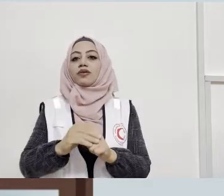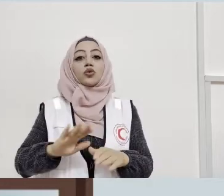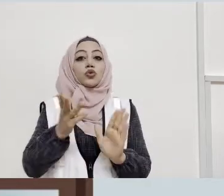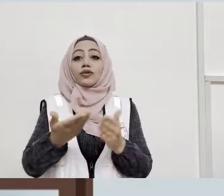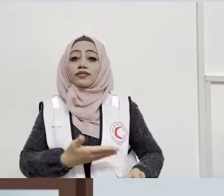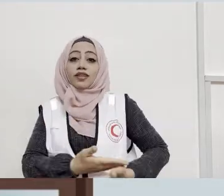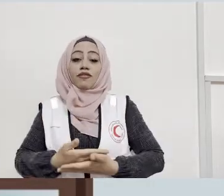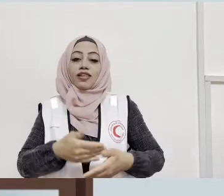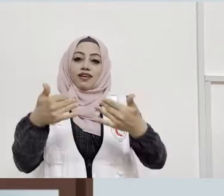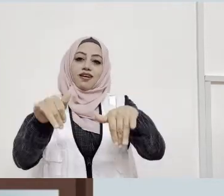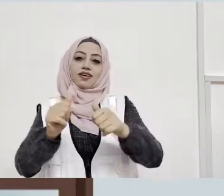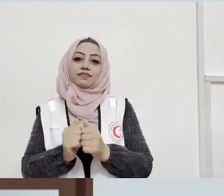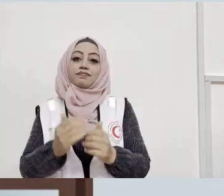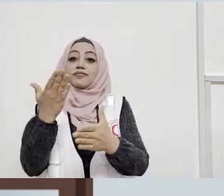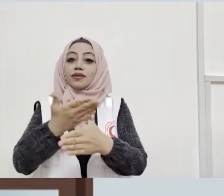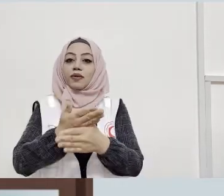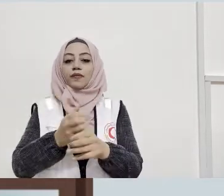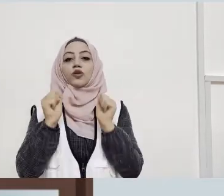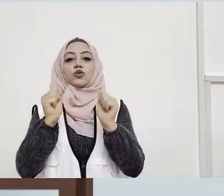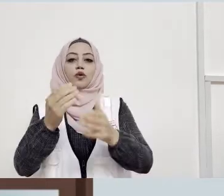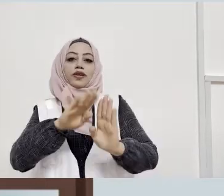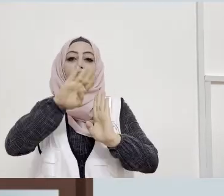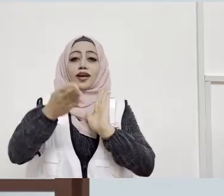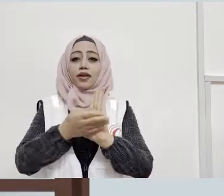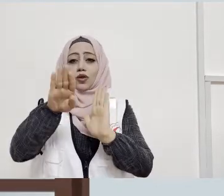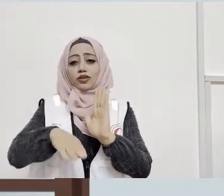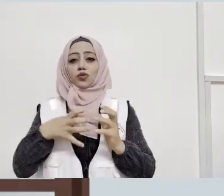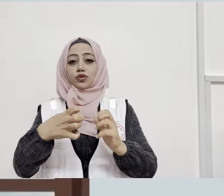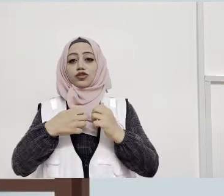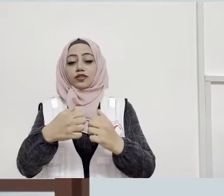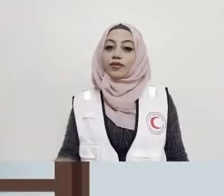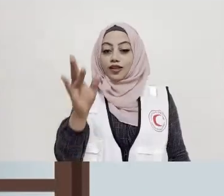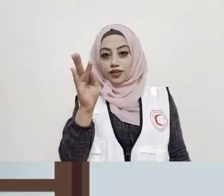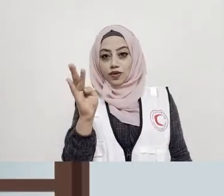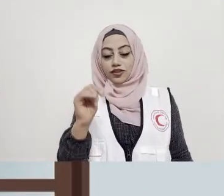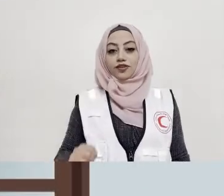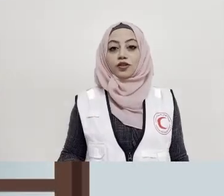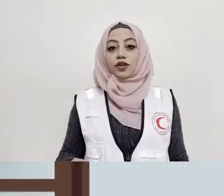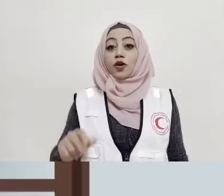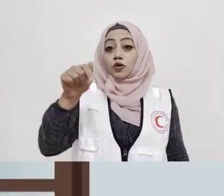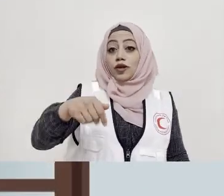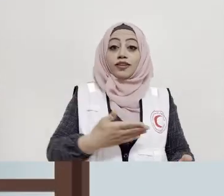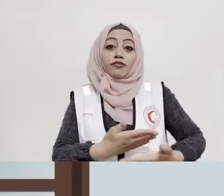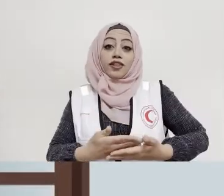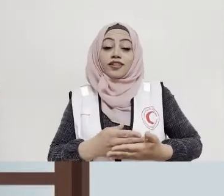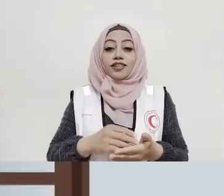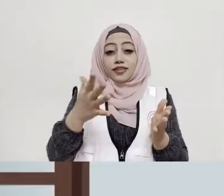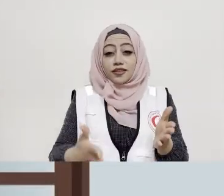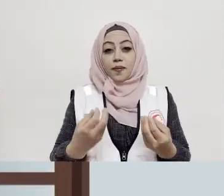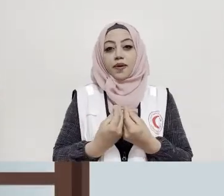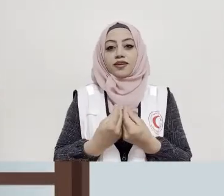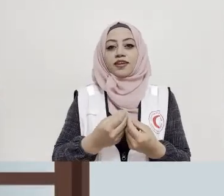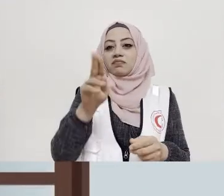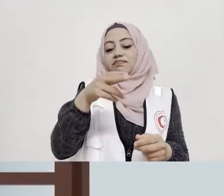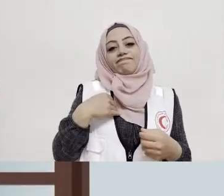الخلق وعنده إعاقة بسبب صعوبة الحمل ونقص الأكسجين. الزواج ووجود طفل صغير معي